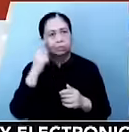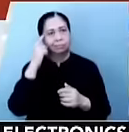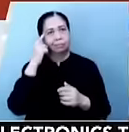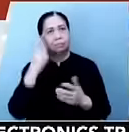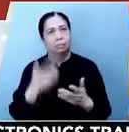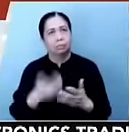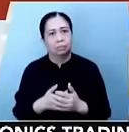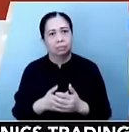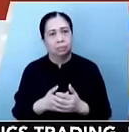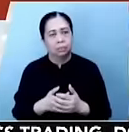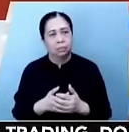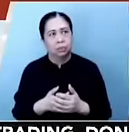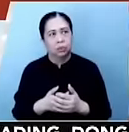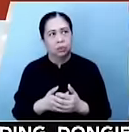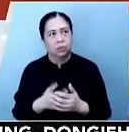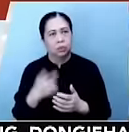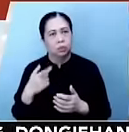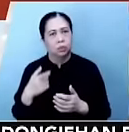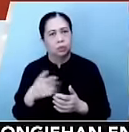will get a